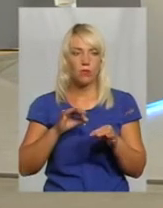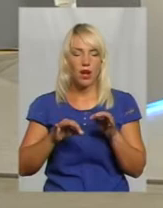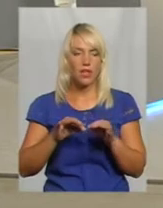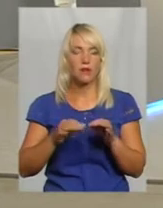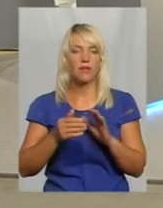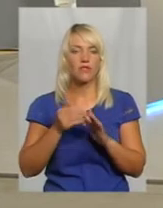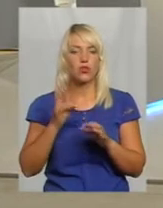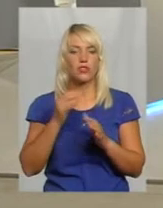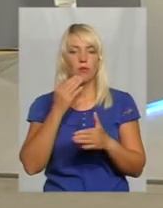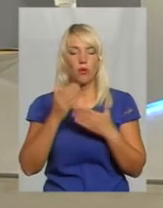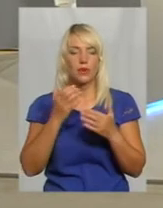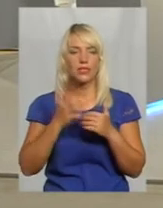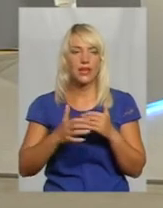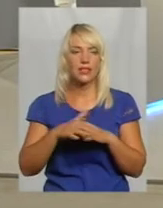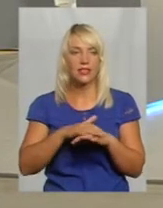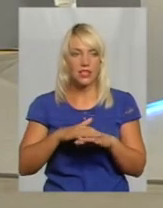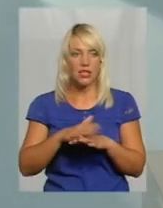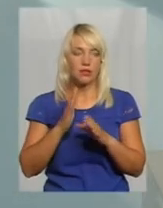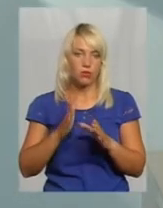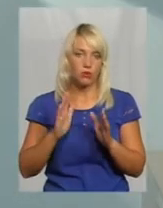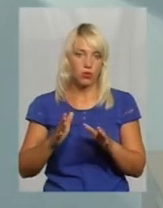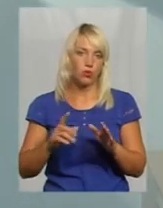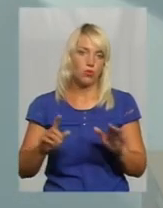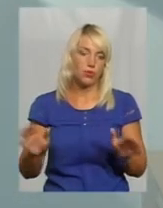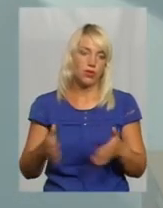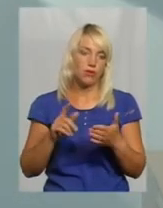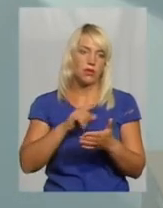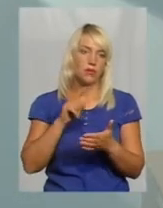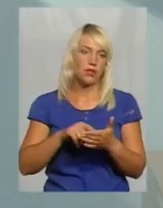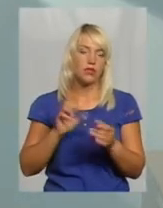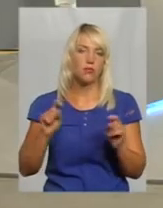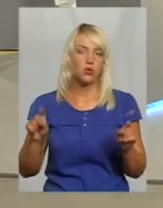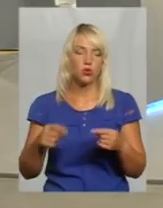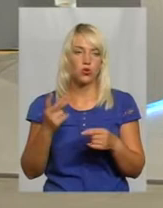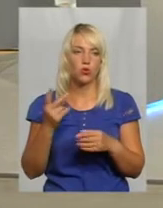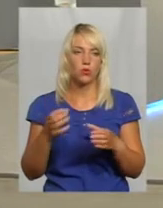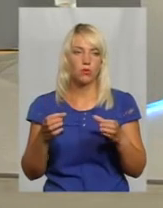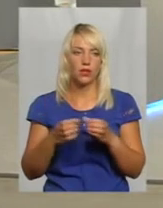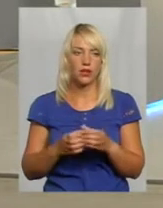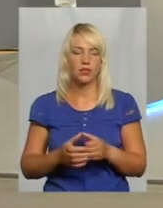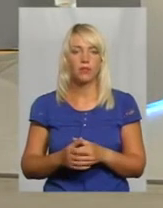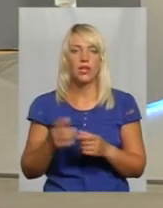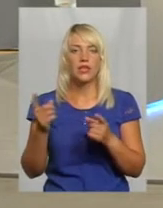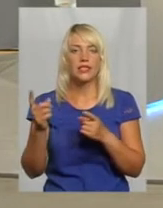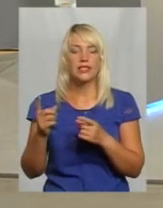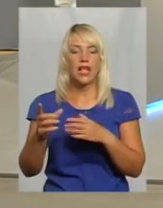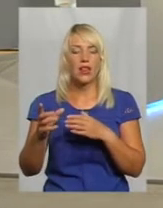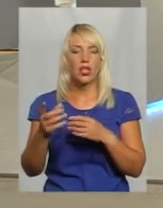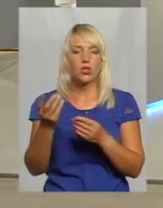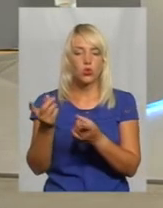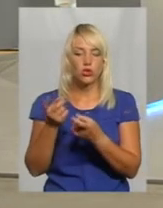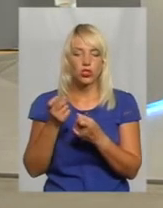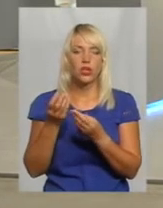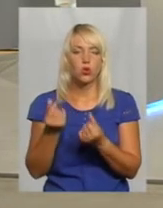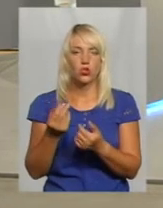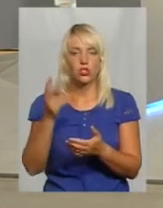з попитом серед населення, тоді ми піднімемо питання про створення другої бригади. Залучаєте кошти з державного бюджету. Плануєте